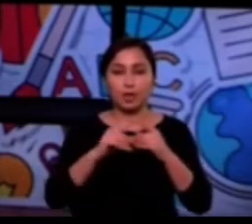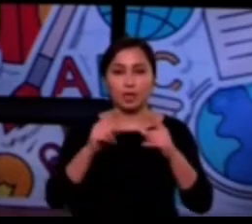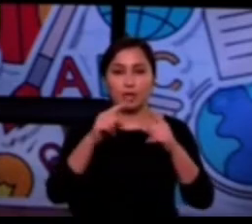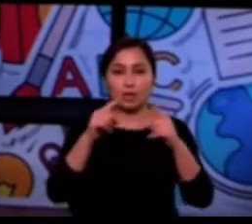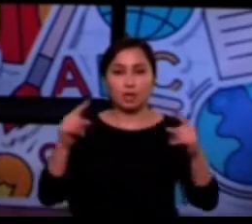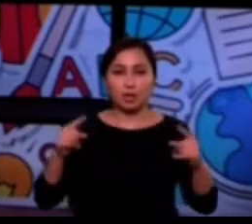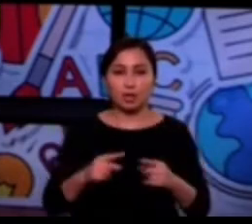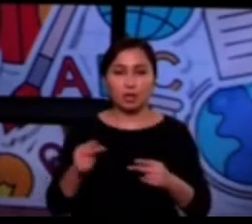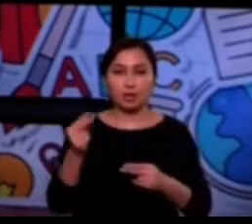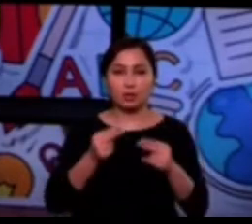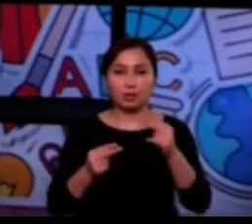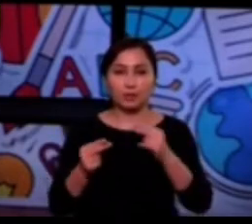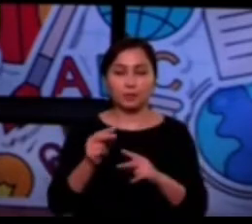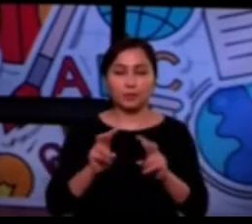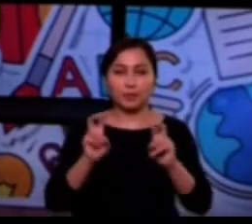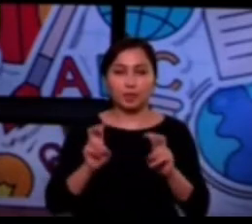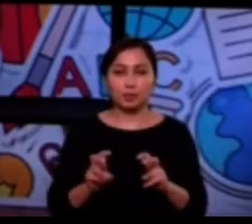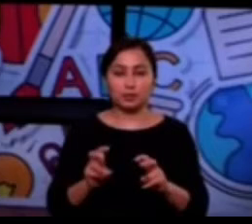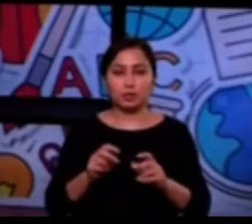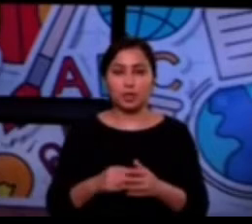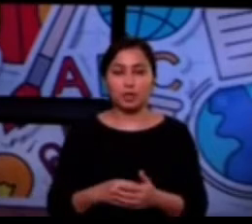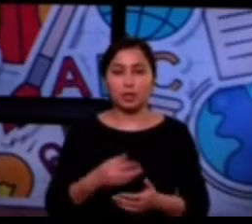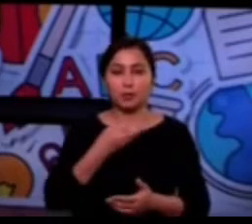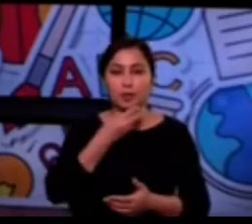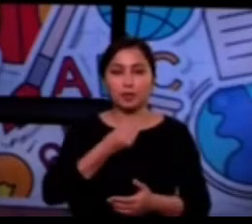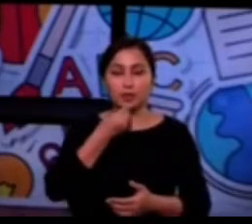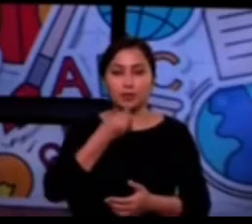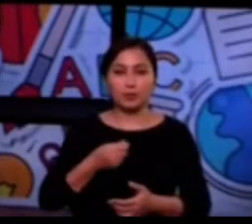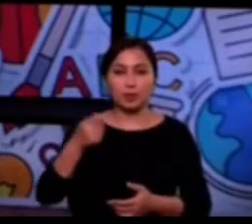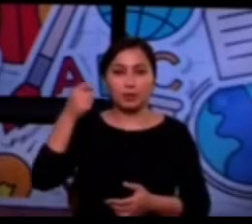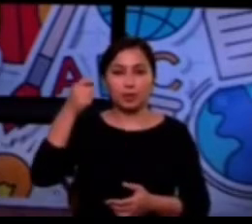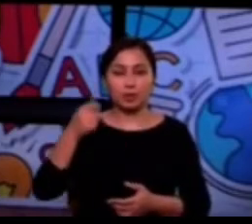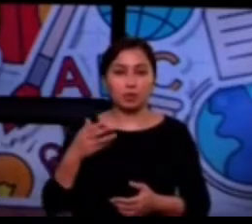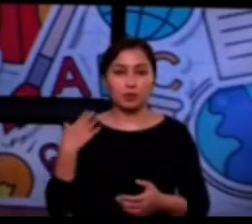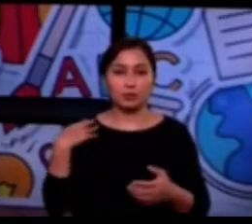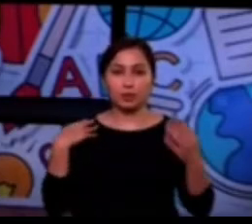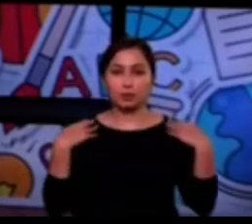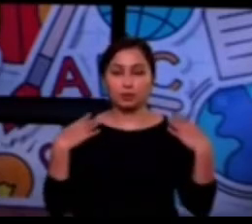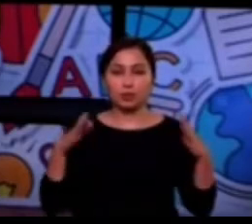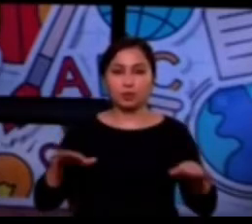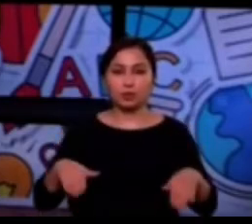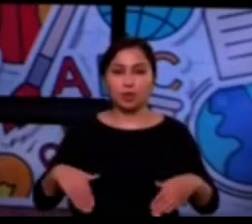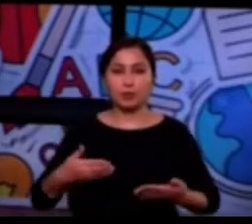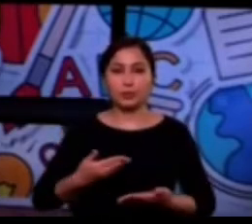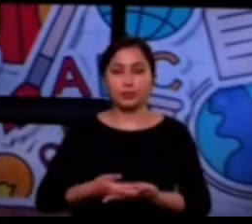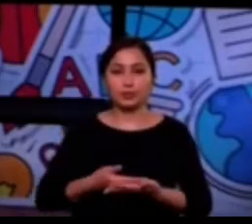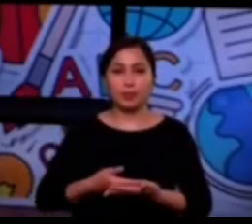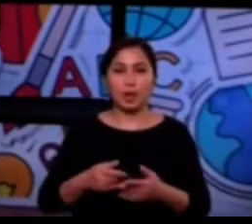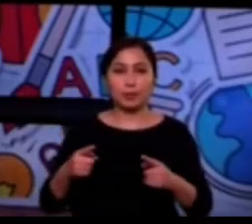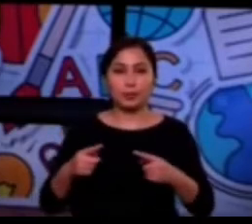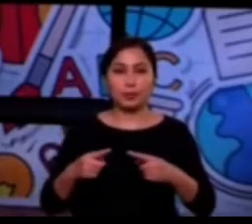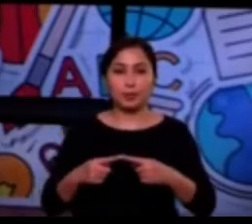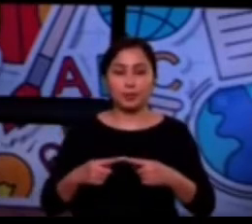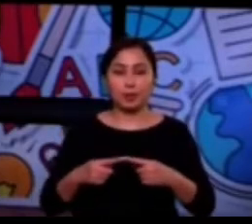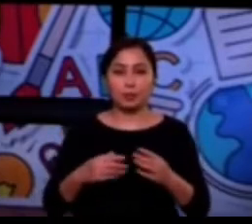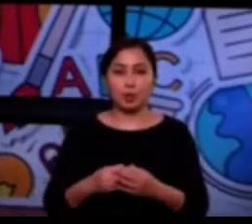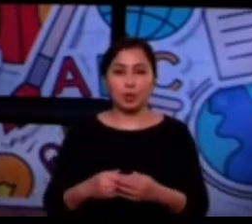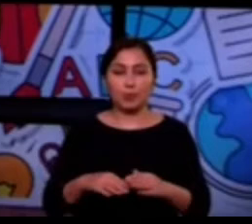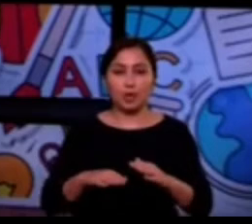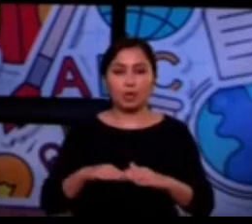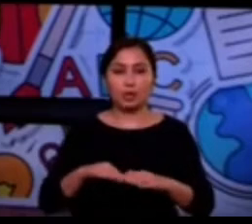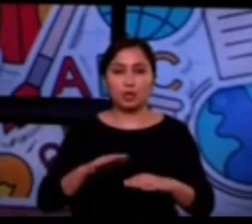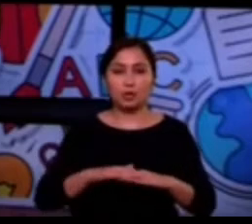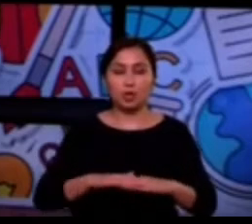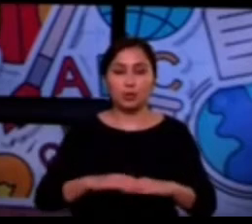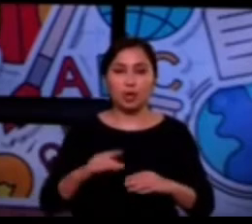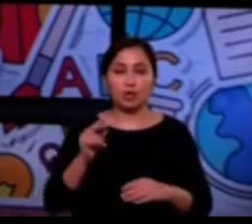картинки. Сели ровно, выпрямили спинки, ноги поставили на пол под прямым углом. Локти положили